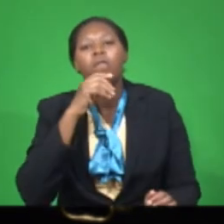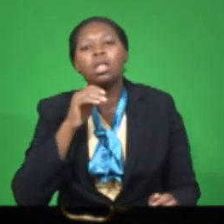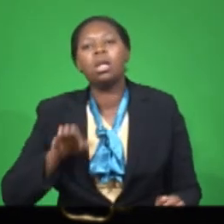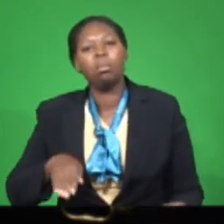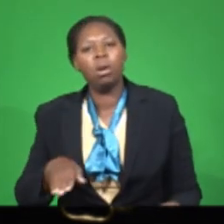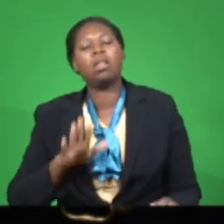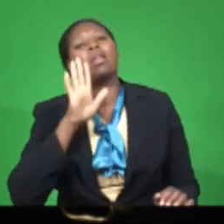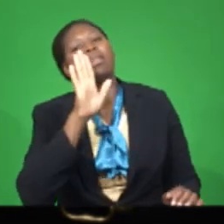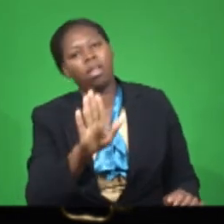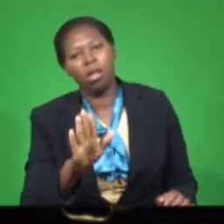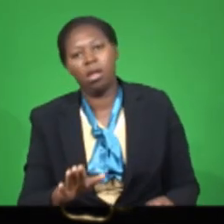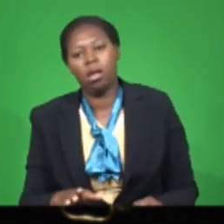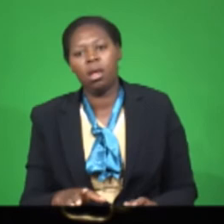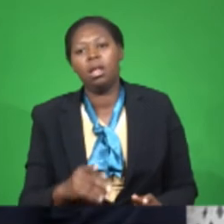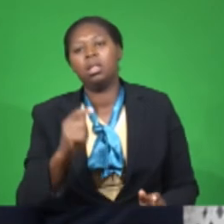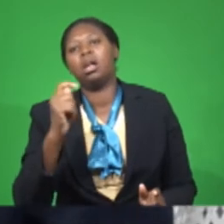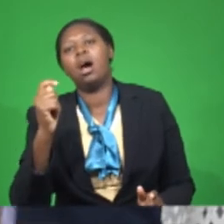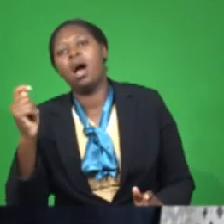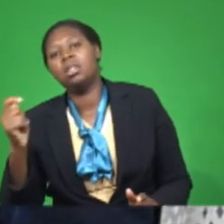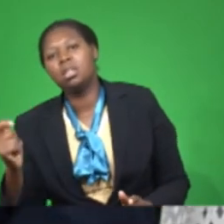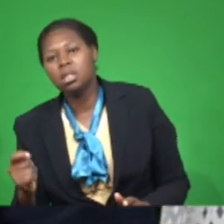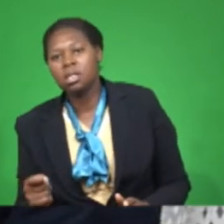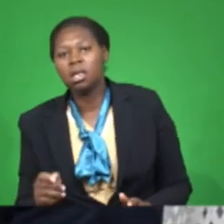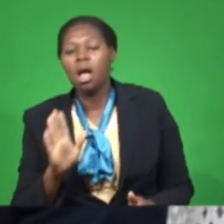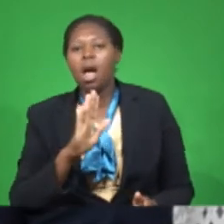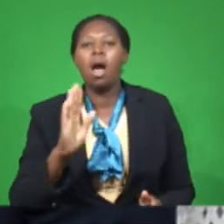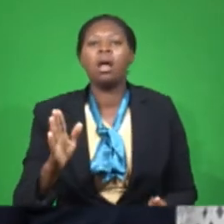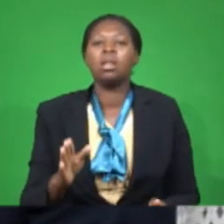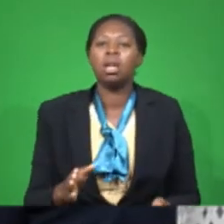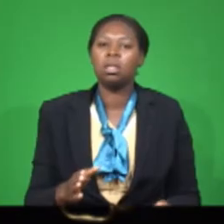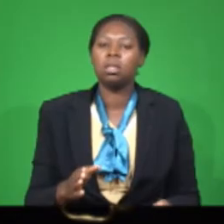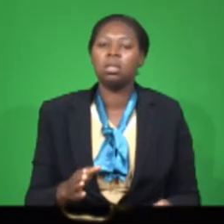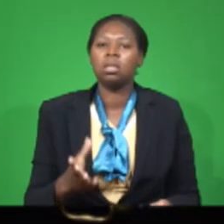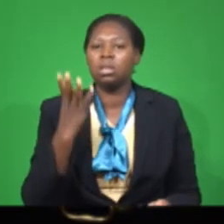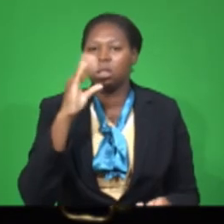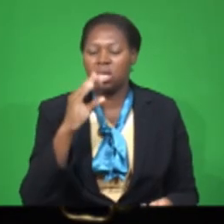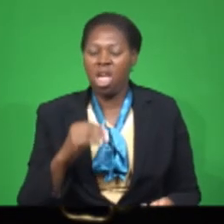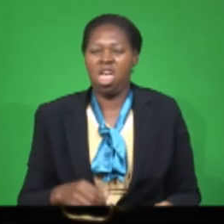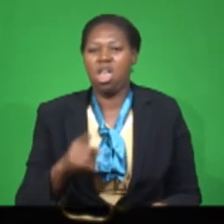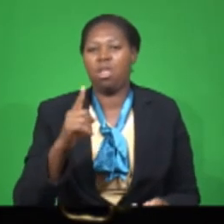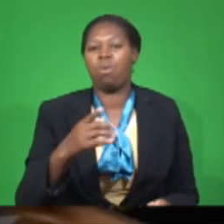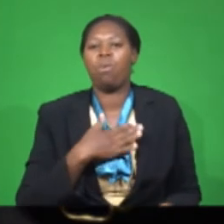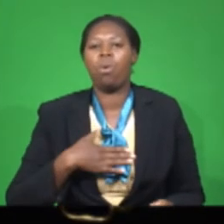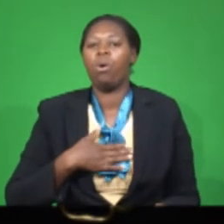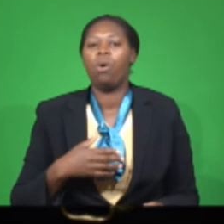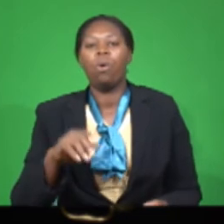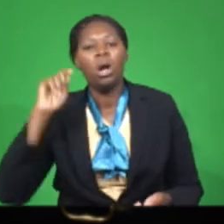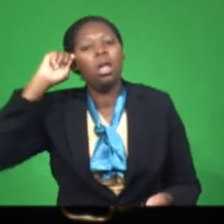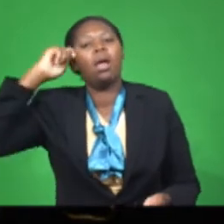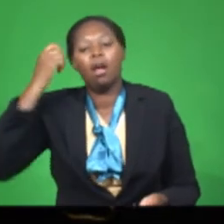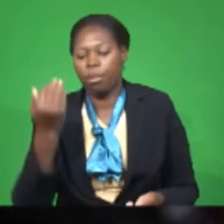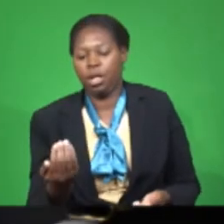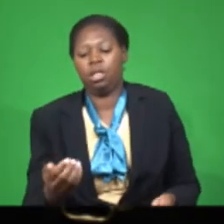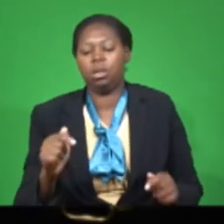kunotoriwo nana teteka vanotodaro kuvarora taingona ngoti bidhairira pamusha pana museyama toda mwana mukomana isu you see